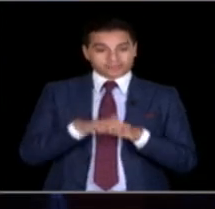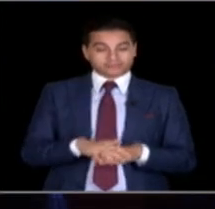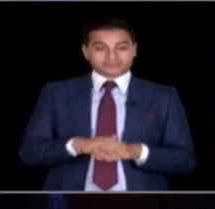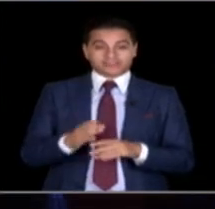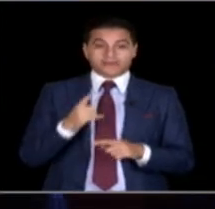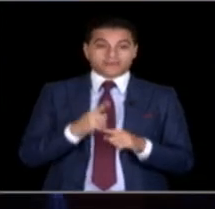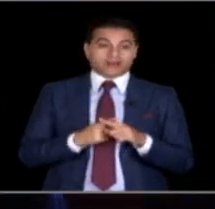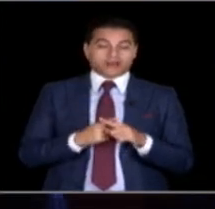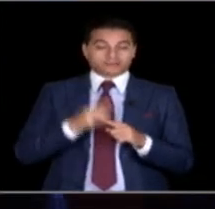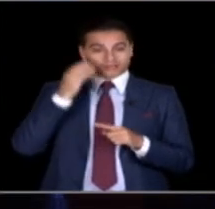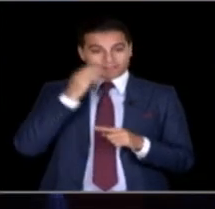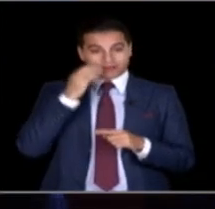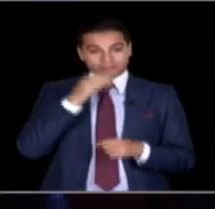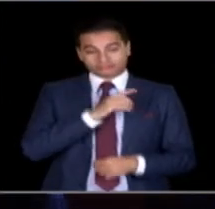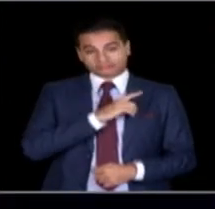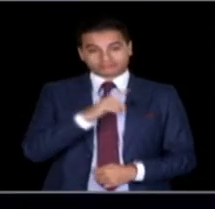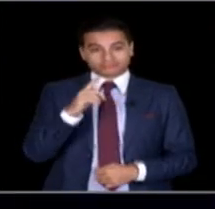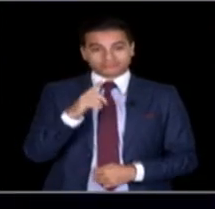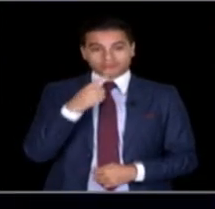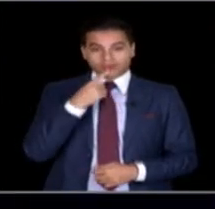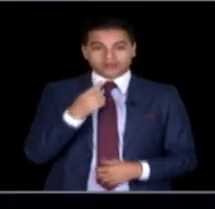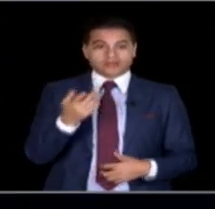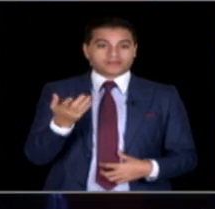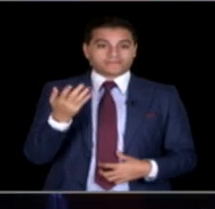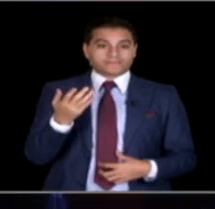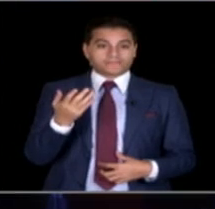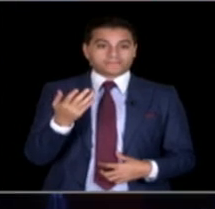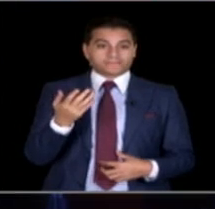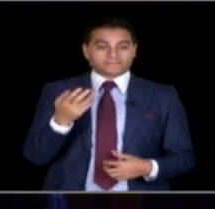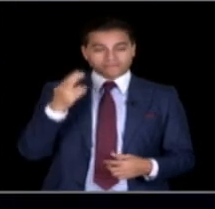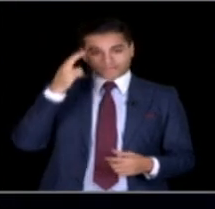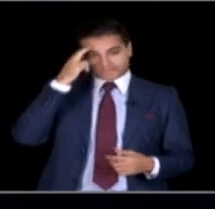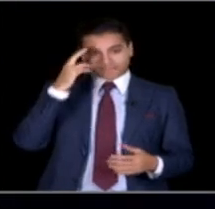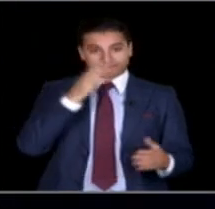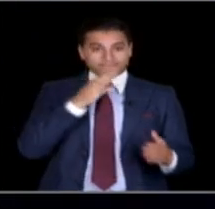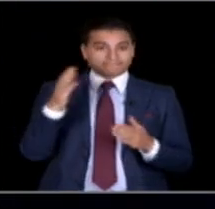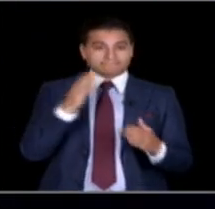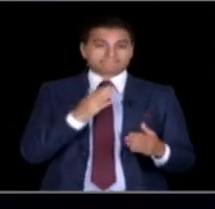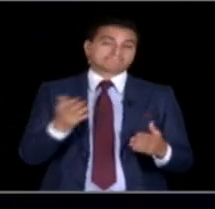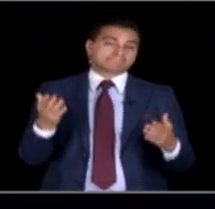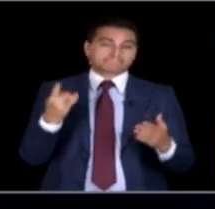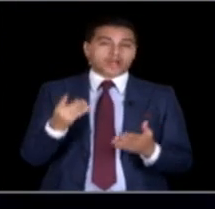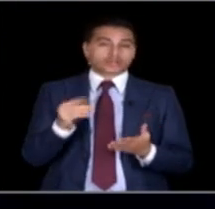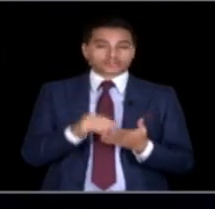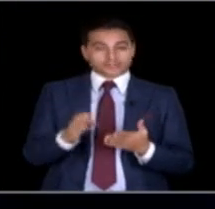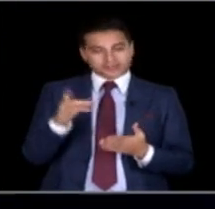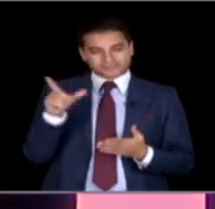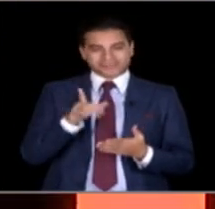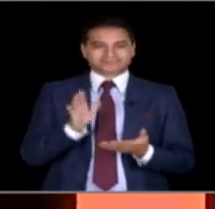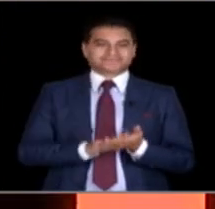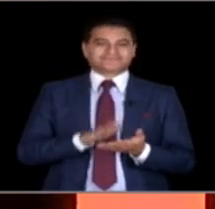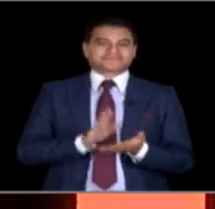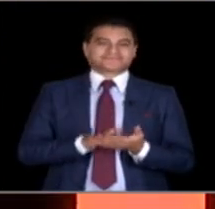على البازل وقلت الإمارات كانت هتبقى غلط. السعودية. السعودية بعشر نقط، إجابة